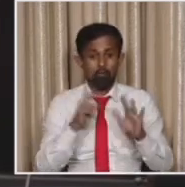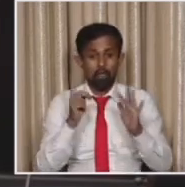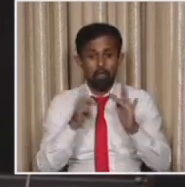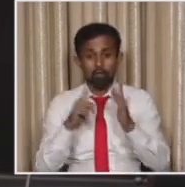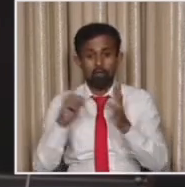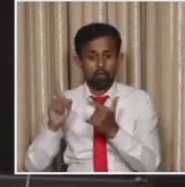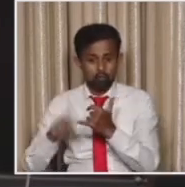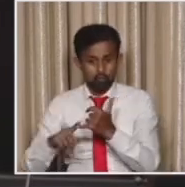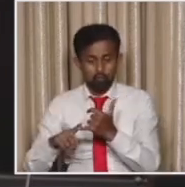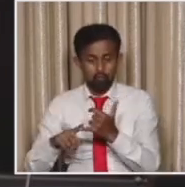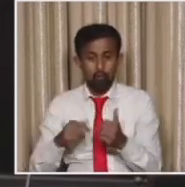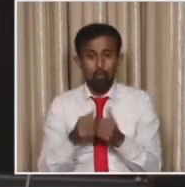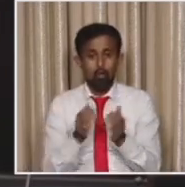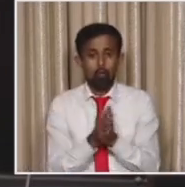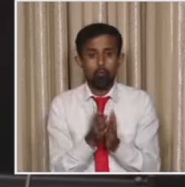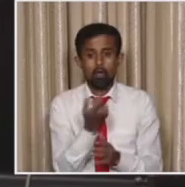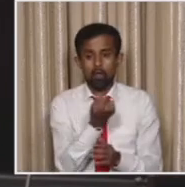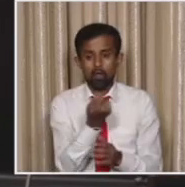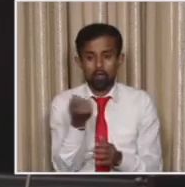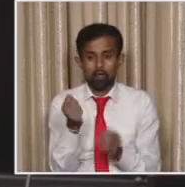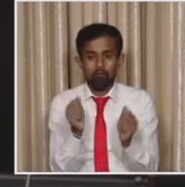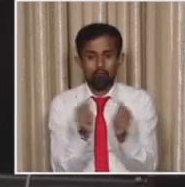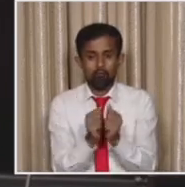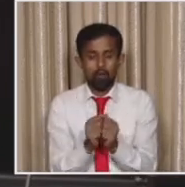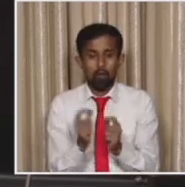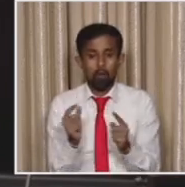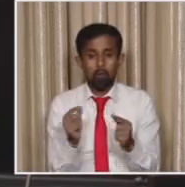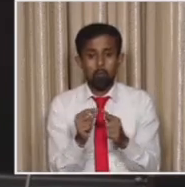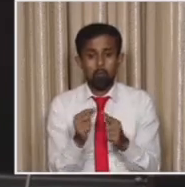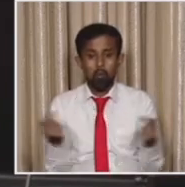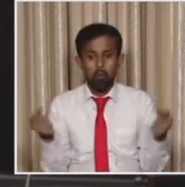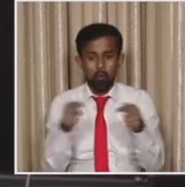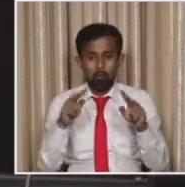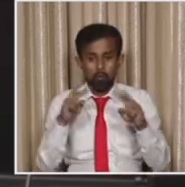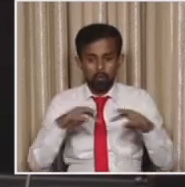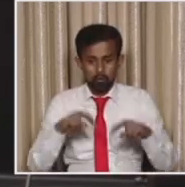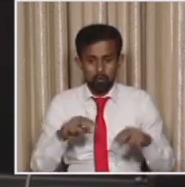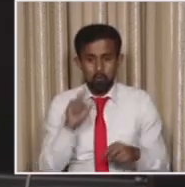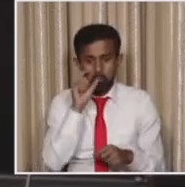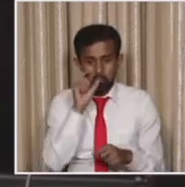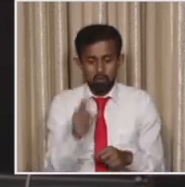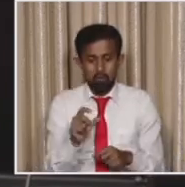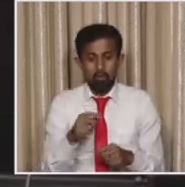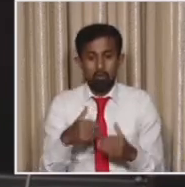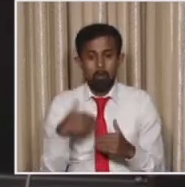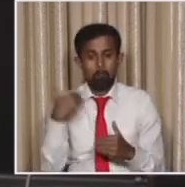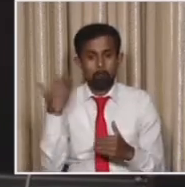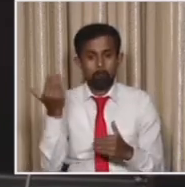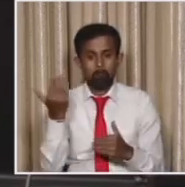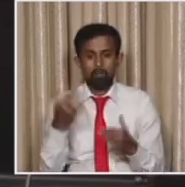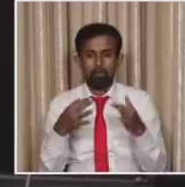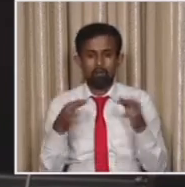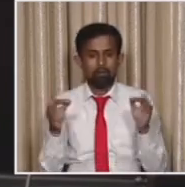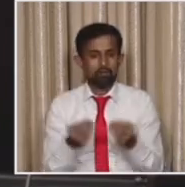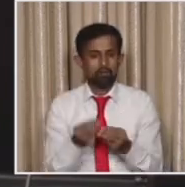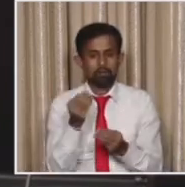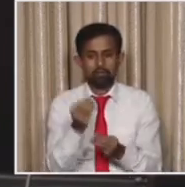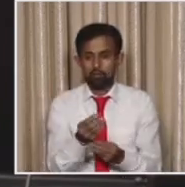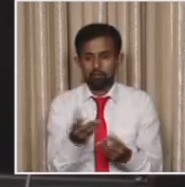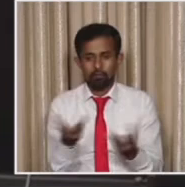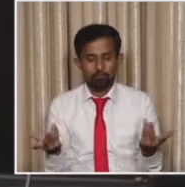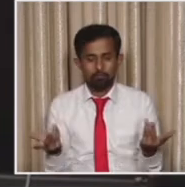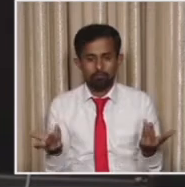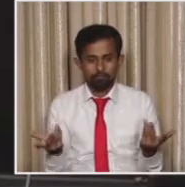සියලුම මූල්‍ය කටයුතු පෝට් සිටි එක තුළ අධීක්ෂණය කරනවා. ඊට එහා ඒක තුළ නිදහසක් දීලා නැහැ කියන